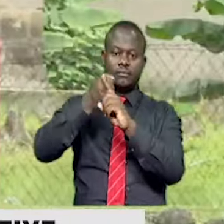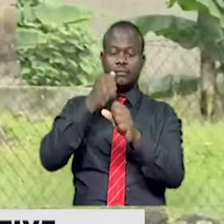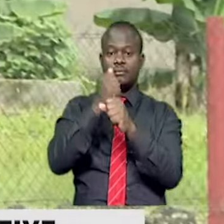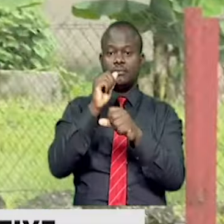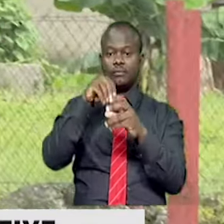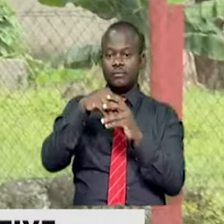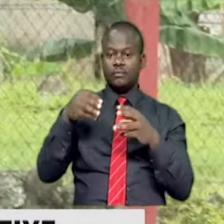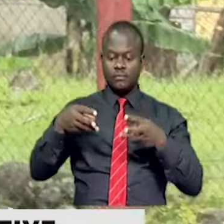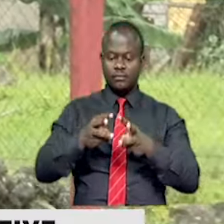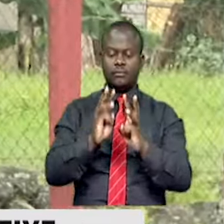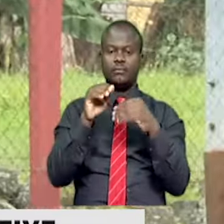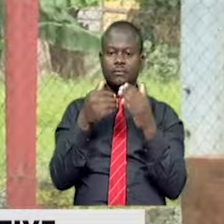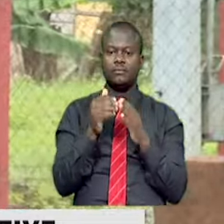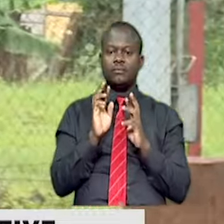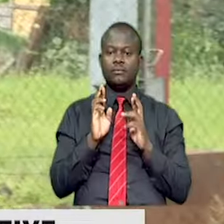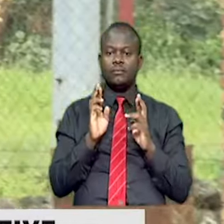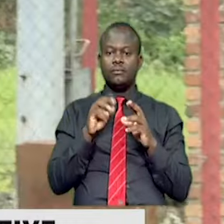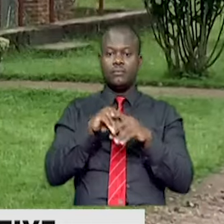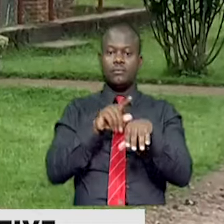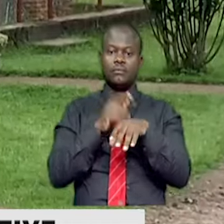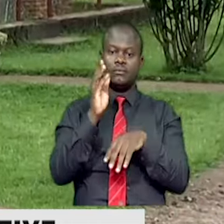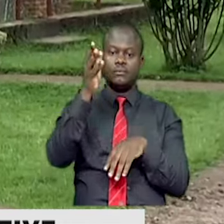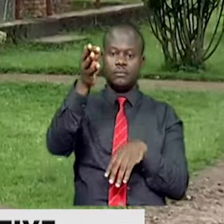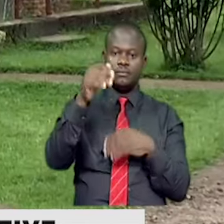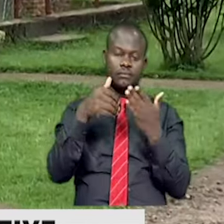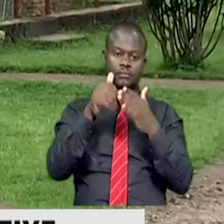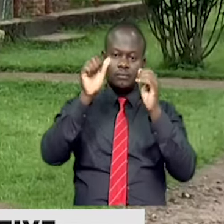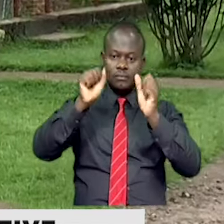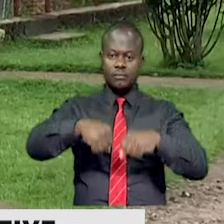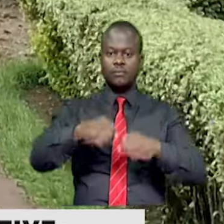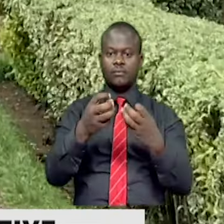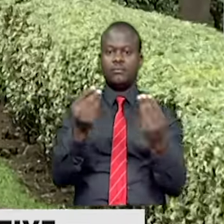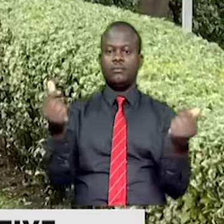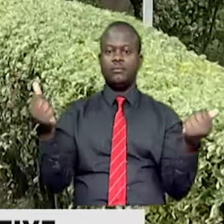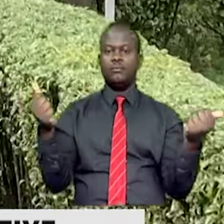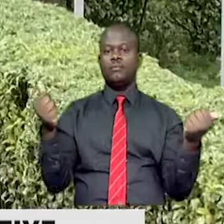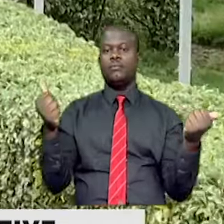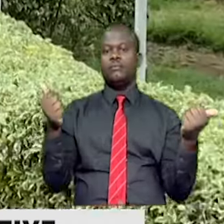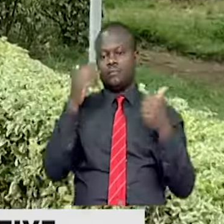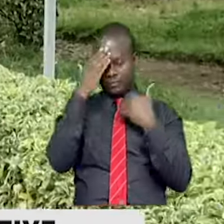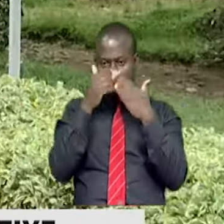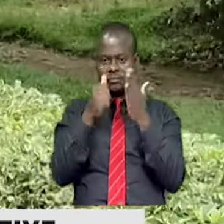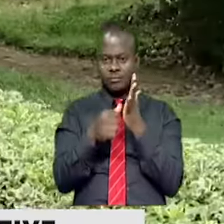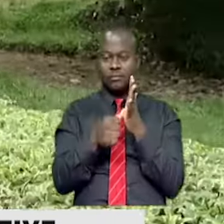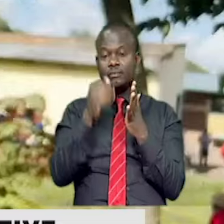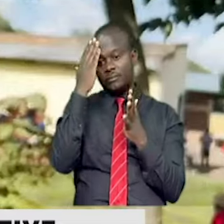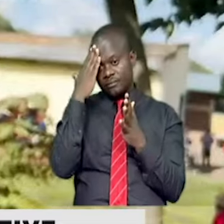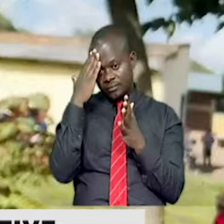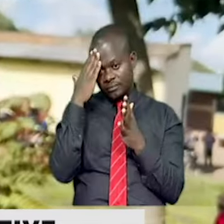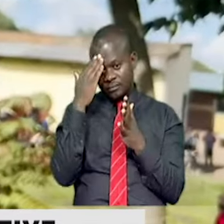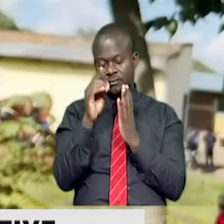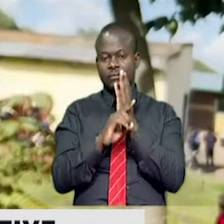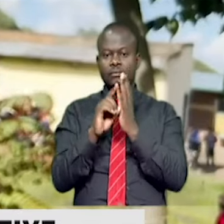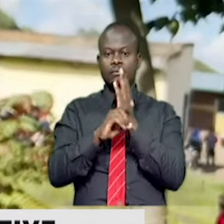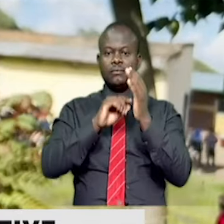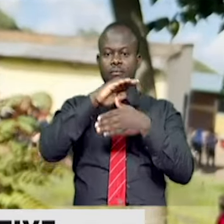ndetse ku buryo twizera ko mu gihe kiri imbere gishobora gukemuka kuko ni ikibazo kizwi akarere